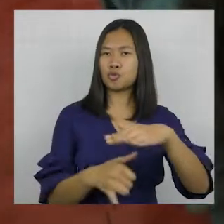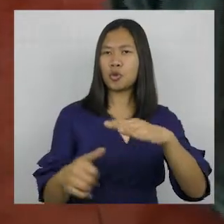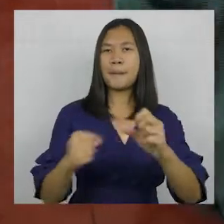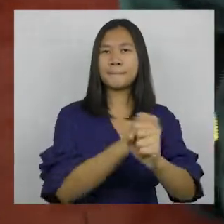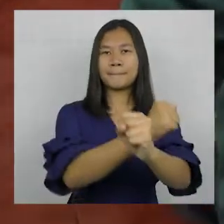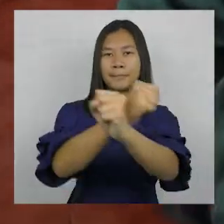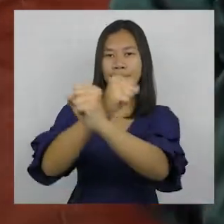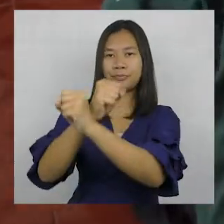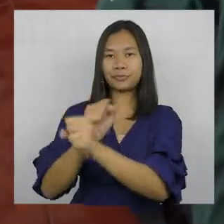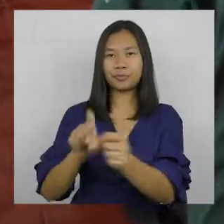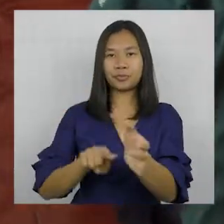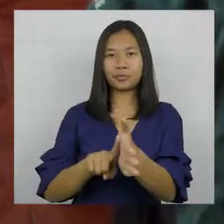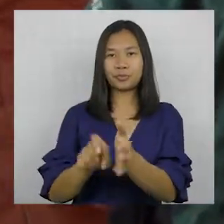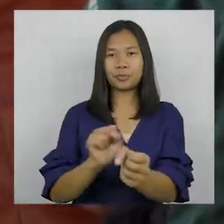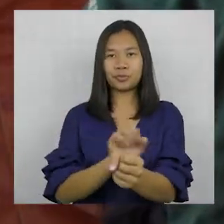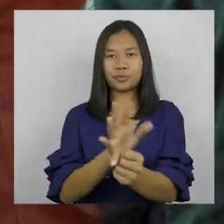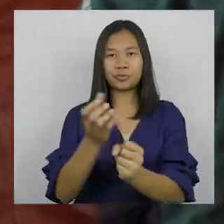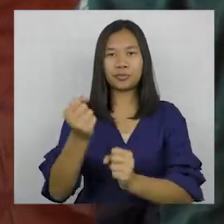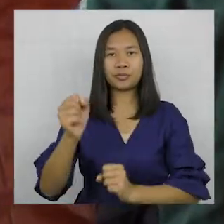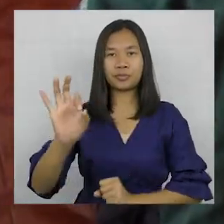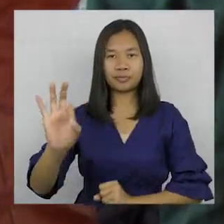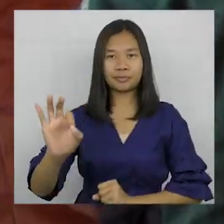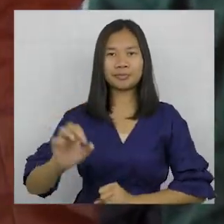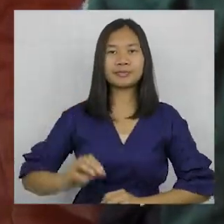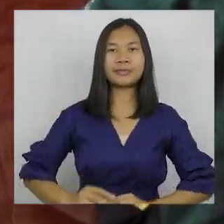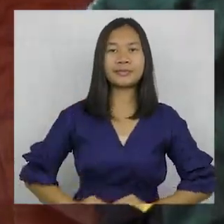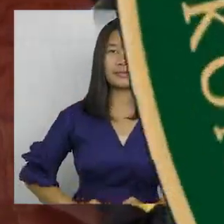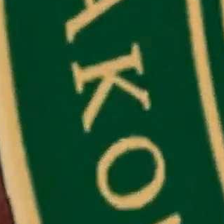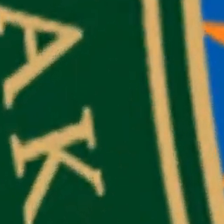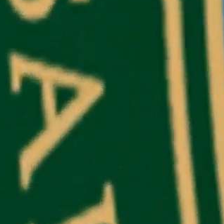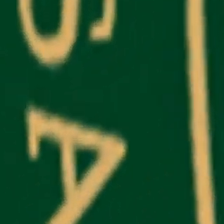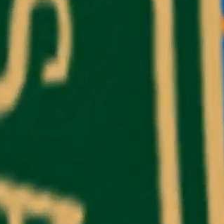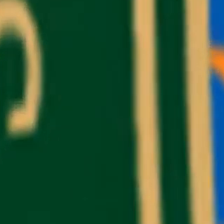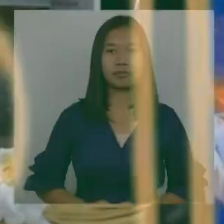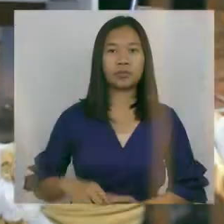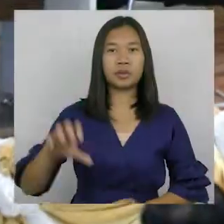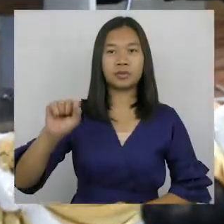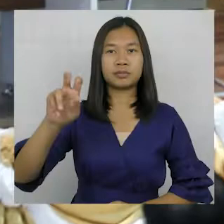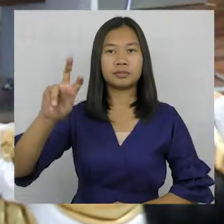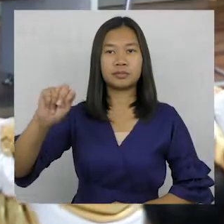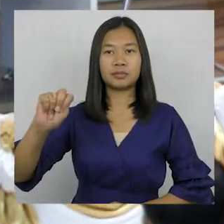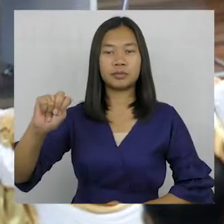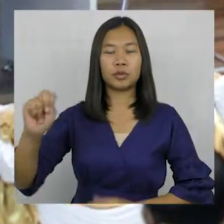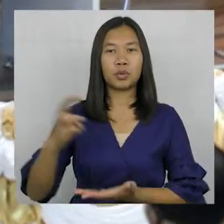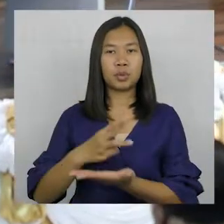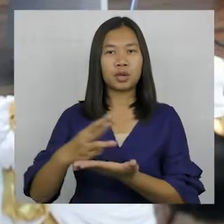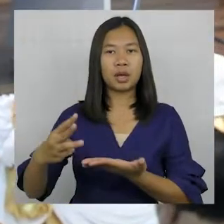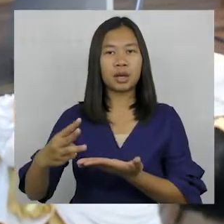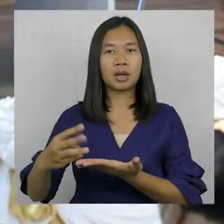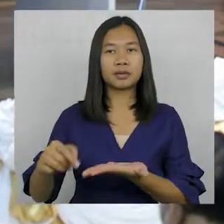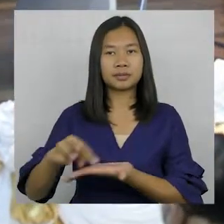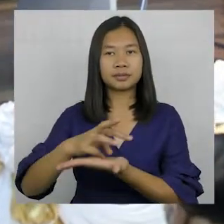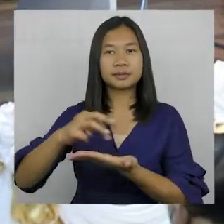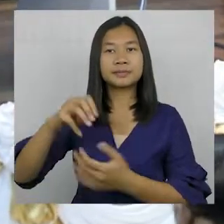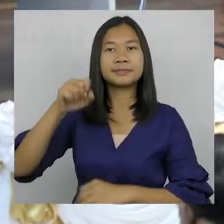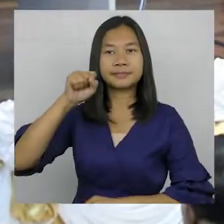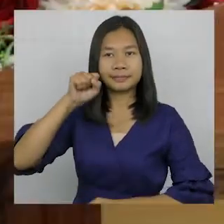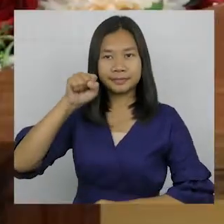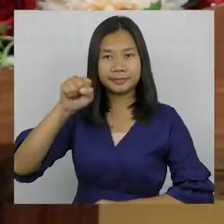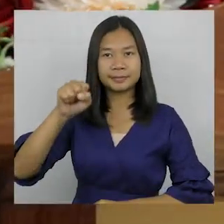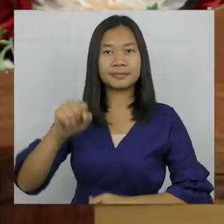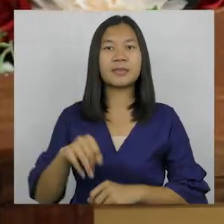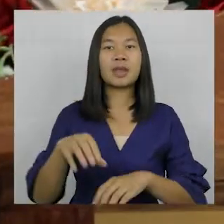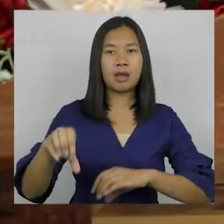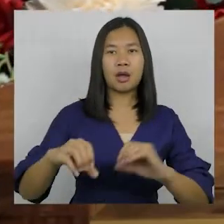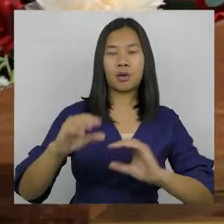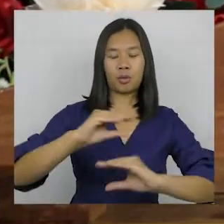การป้องกันการแพร่ระบาดของไวรัสโควิด-19 อย่างเคร่งครัดสำนักส่งเสริมวิชาการและงานทะเบียนมหาวิทยาลัยราชภัฏสก